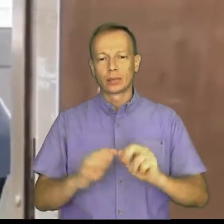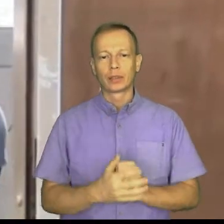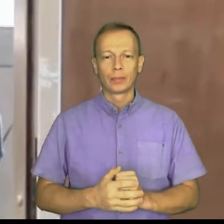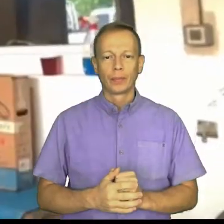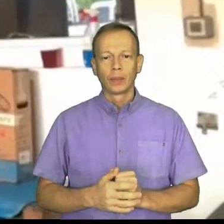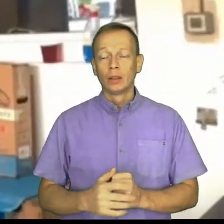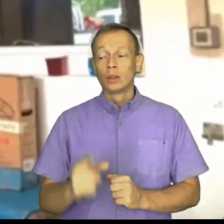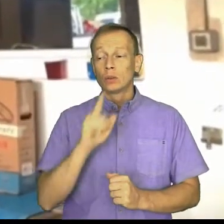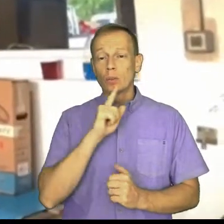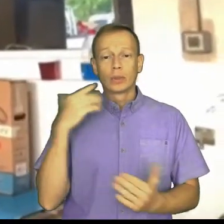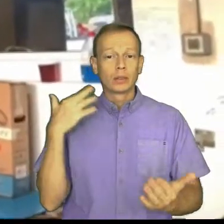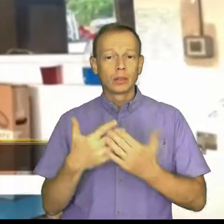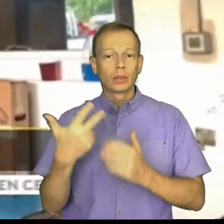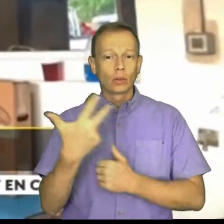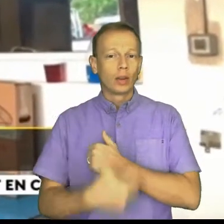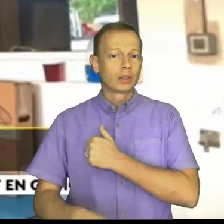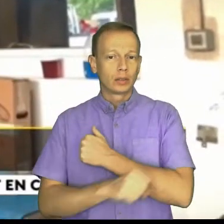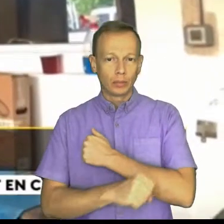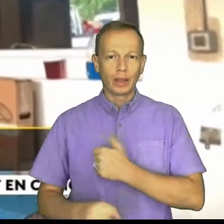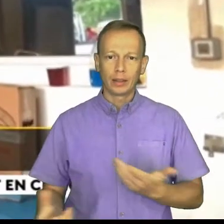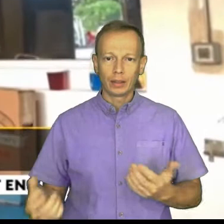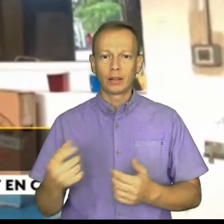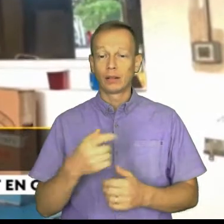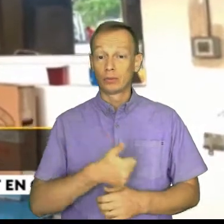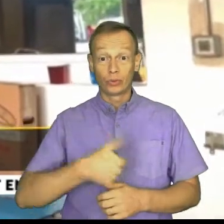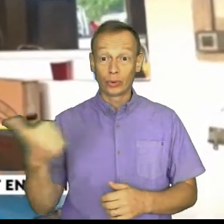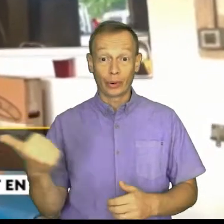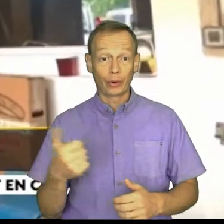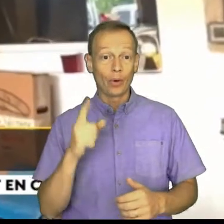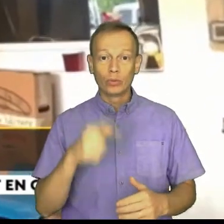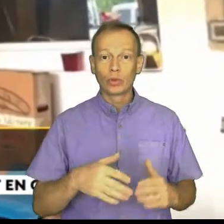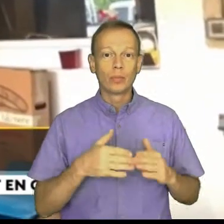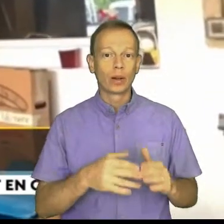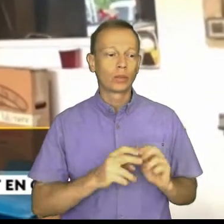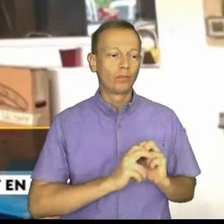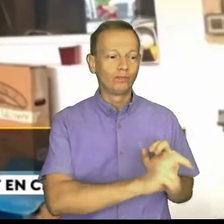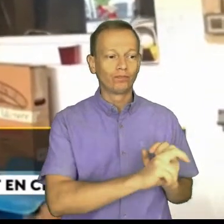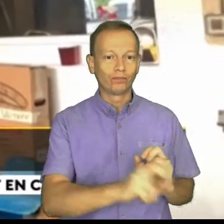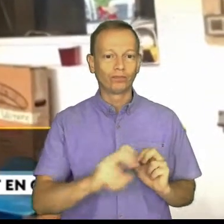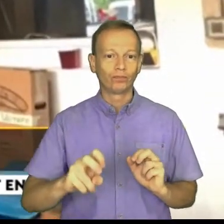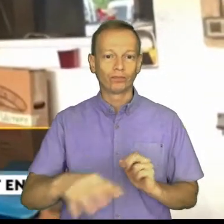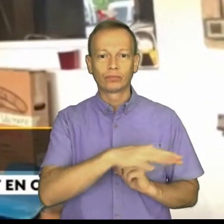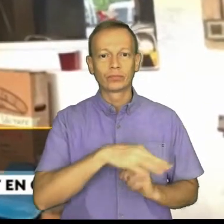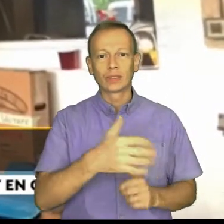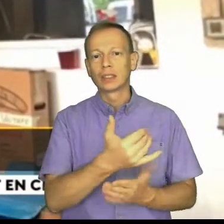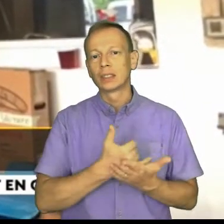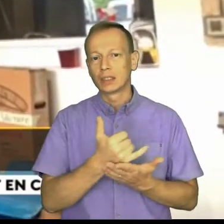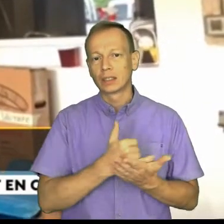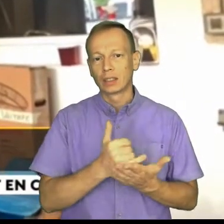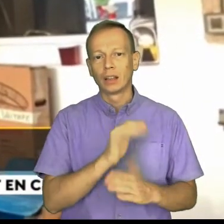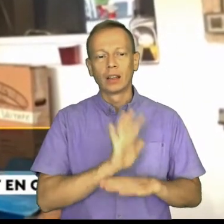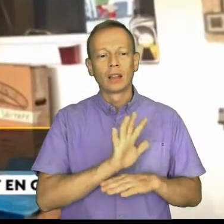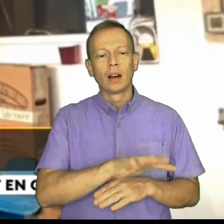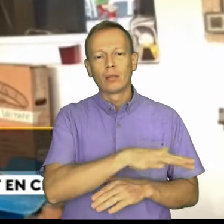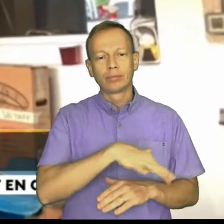fait presque 3 semaines maintenant, ça fait la 3e semaine et qu'il fait tout seul des visites sur le Raromatei. Tous les ans c'est comme ça,